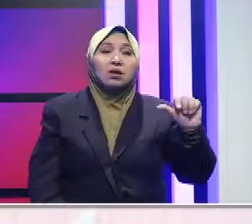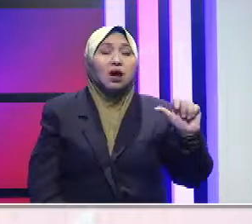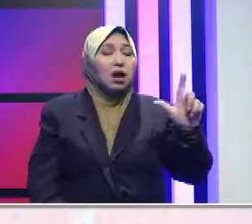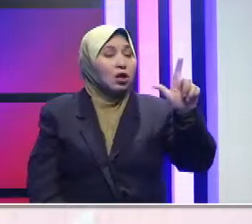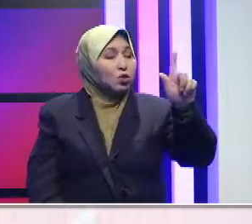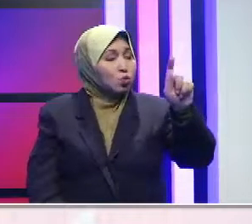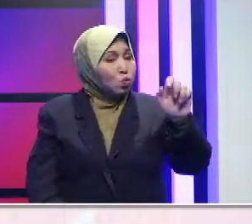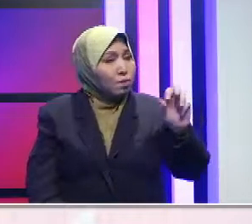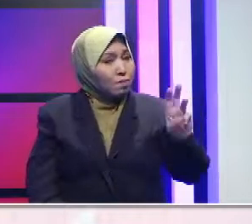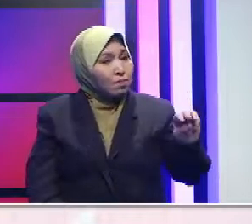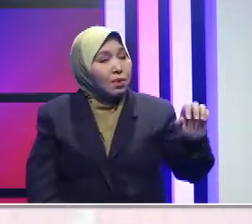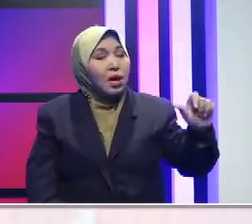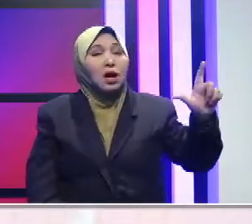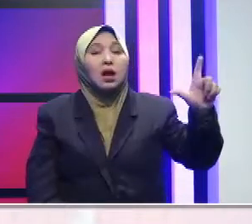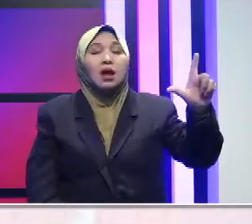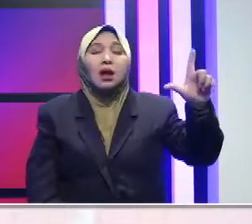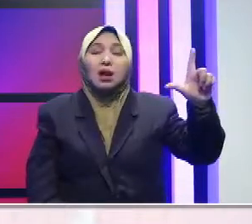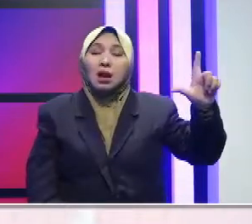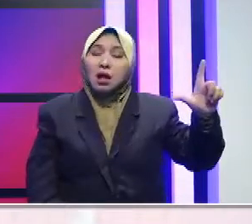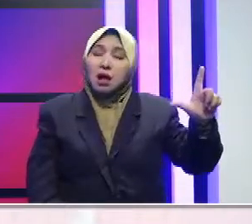Al-Haqqatu